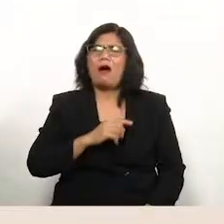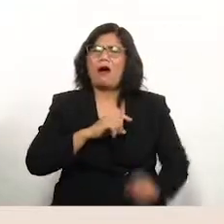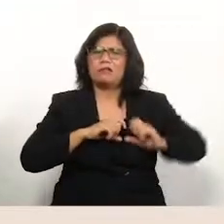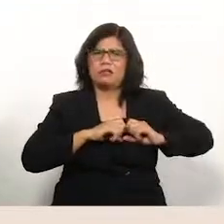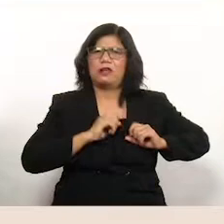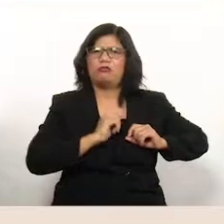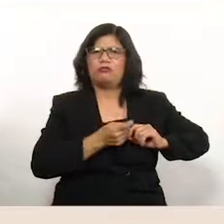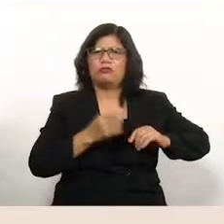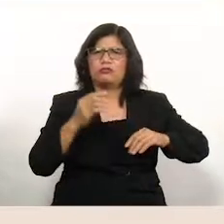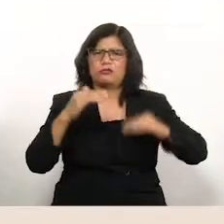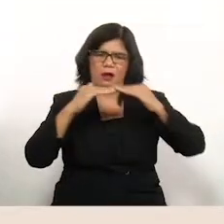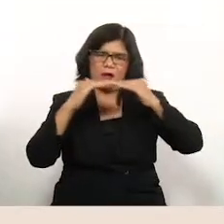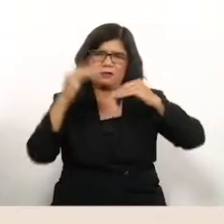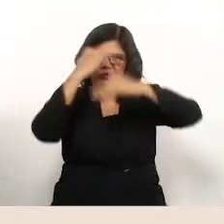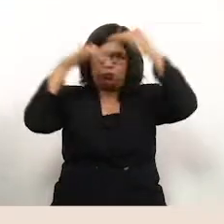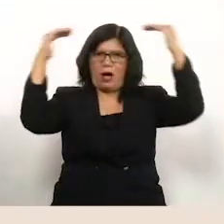duh